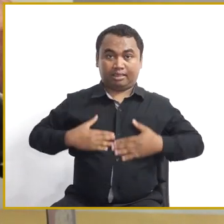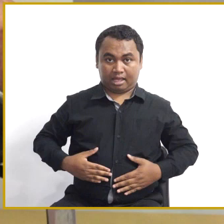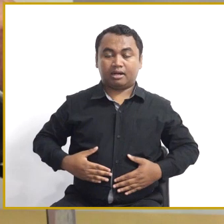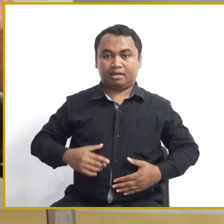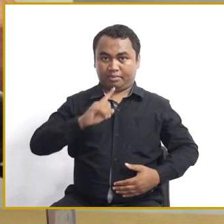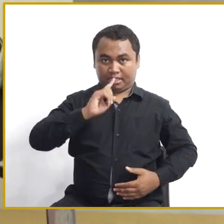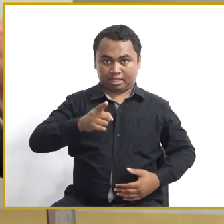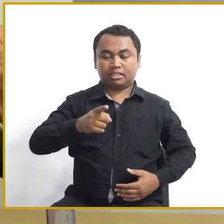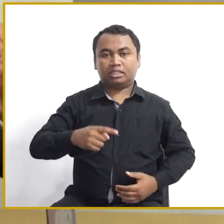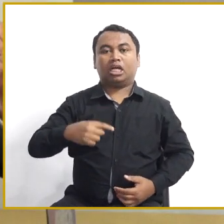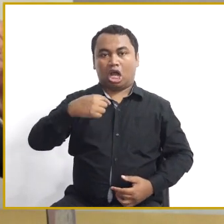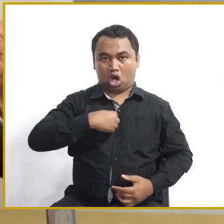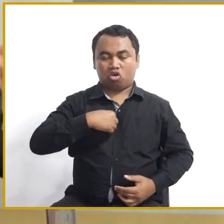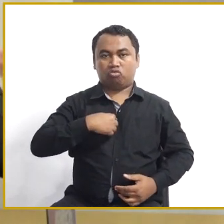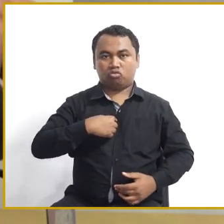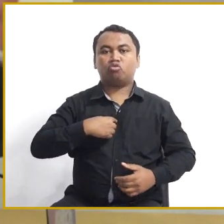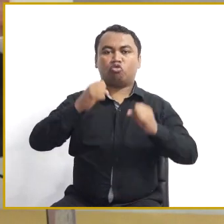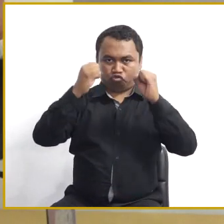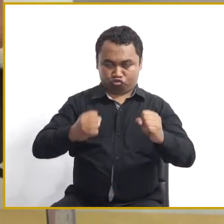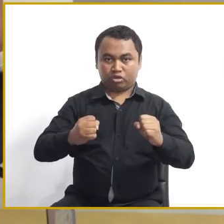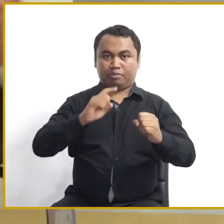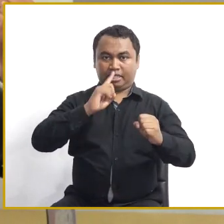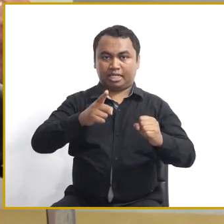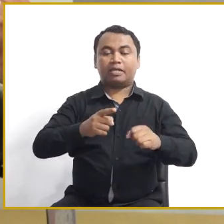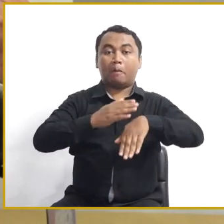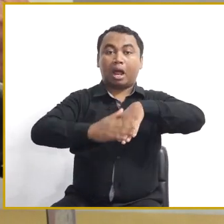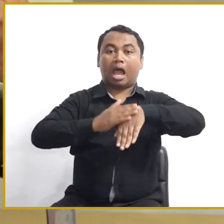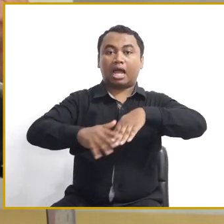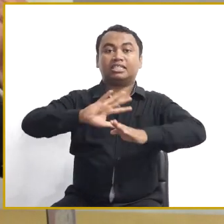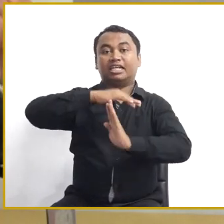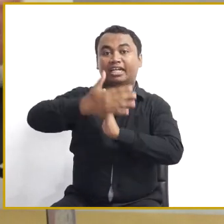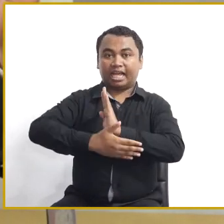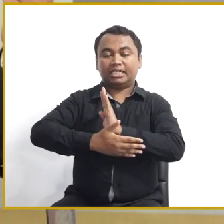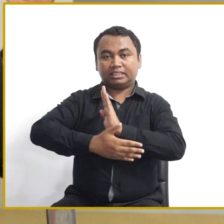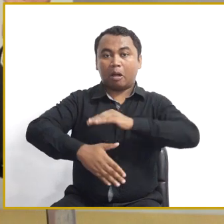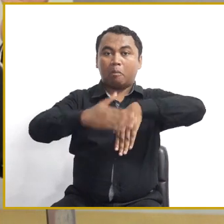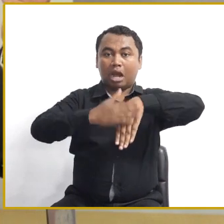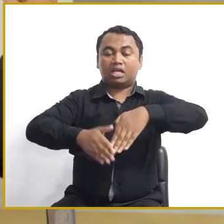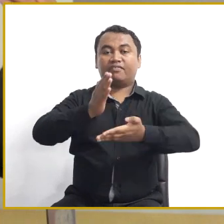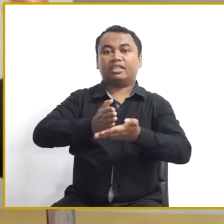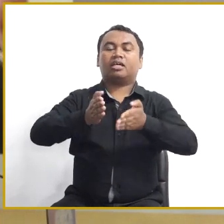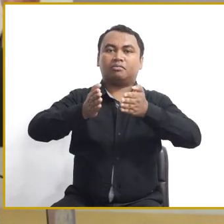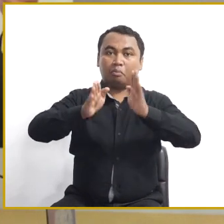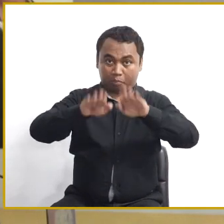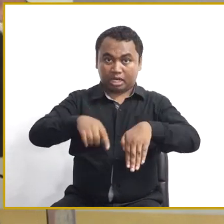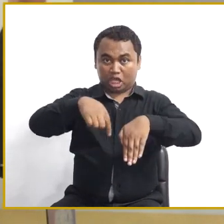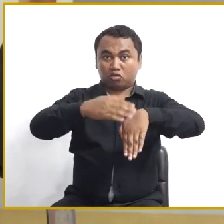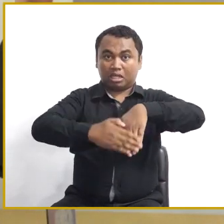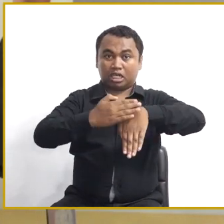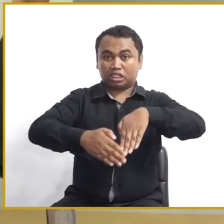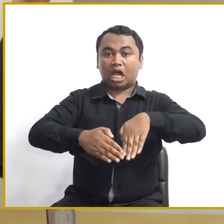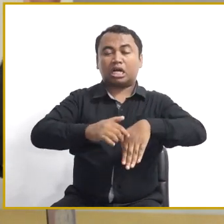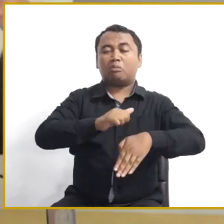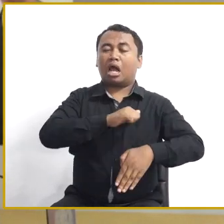engagement, nuwe, si malagasi retarit. Nun nanti to Madagascar terluar ni impuls simpan ceri,